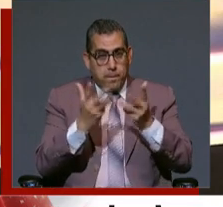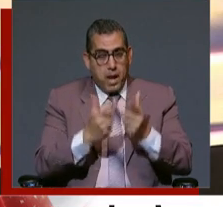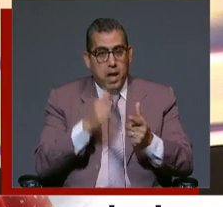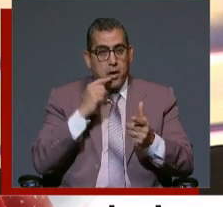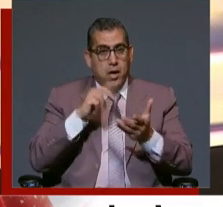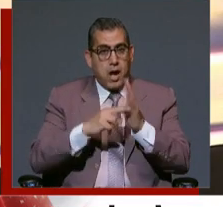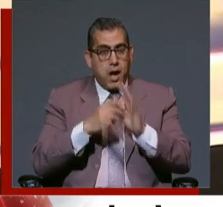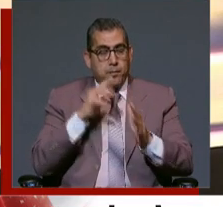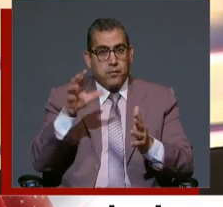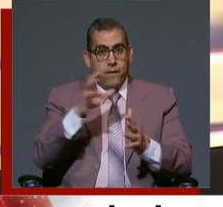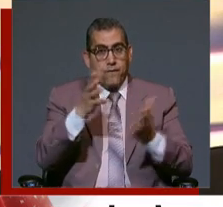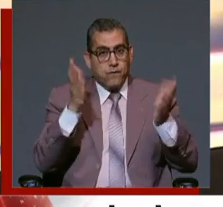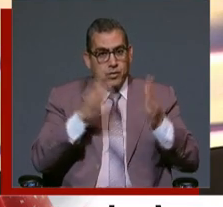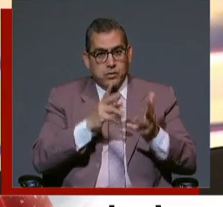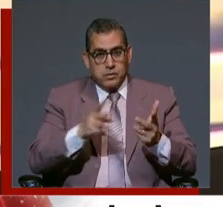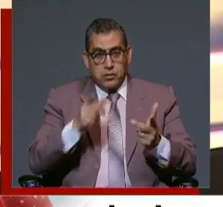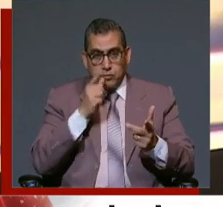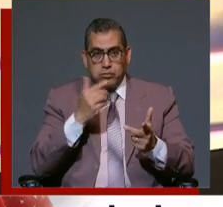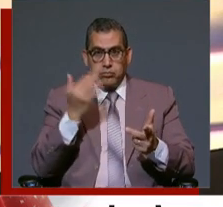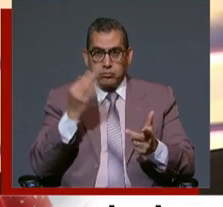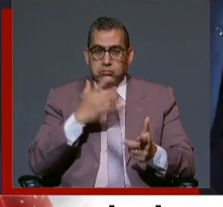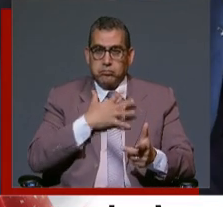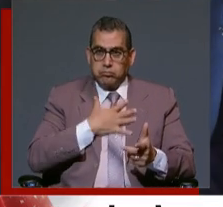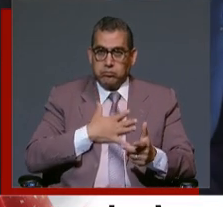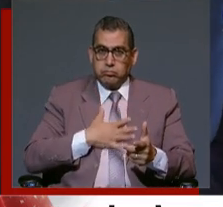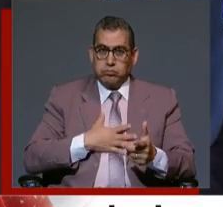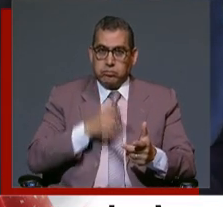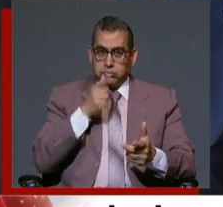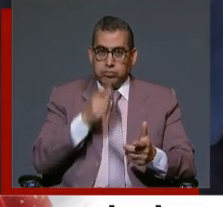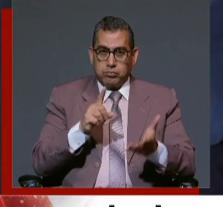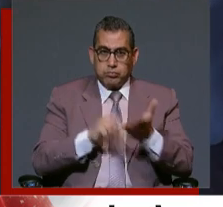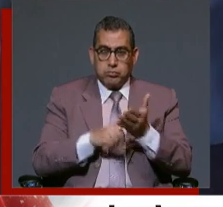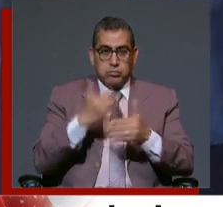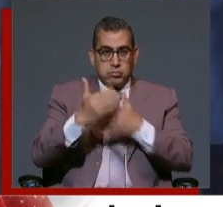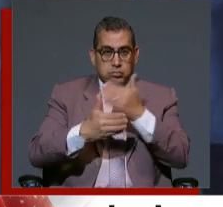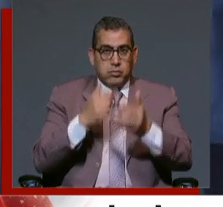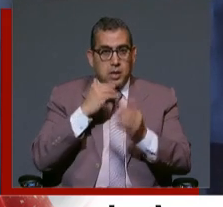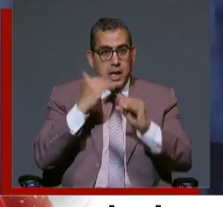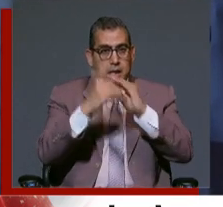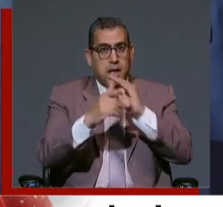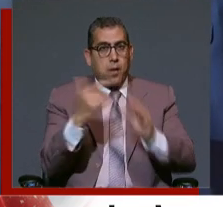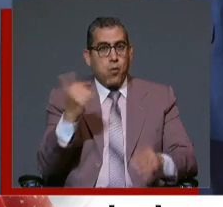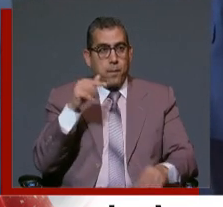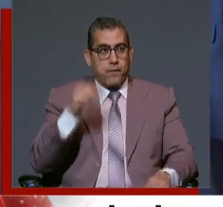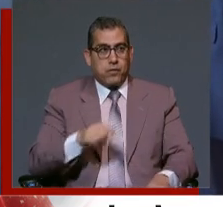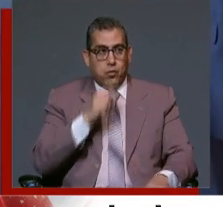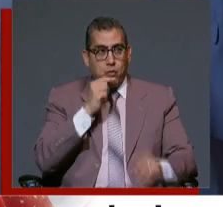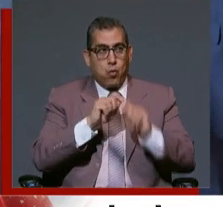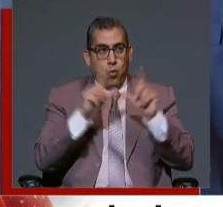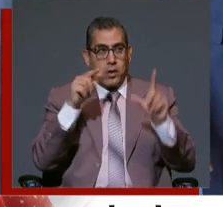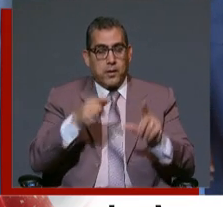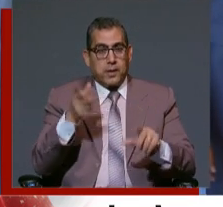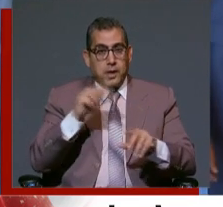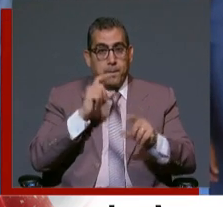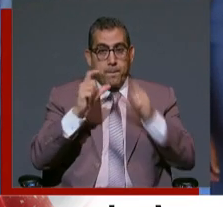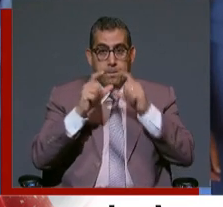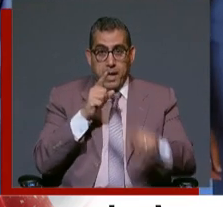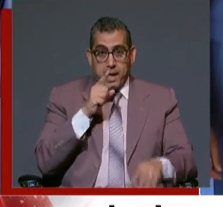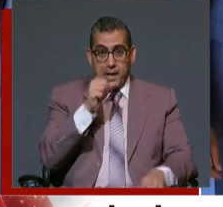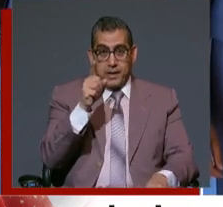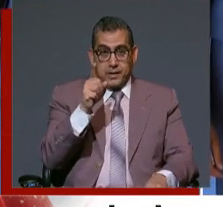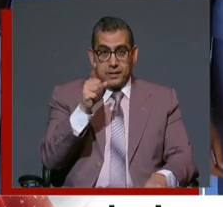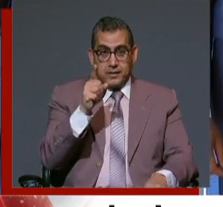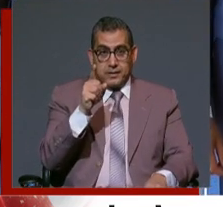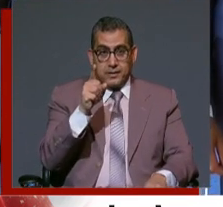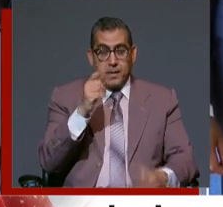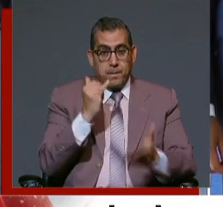وخلافه، يعني ده شيء برضو بالنسبة لنا رسالة مهمة، بالإضافة إلى أنه البنك بصراحة يعني